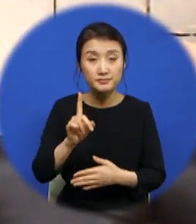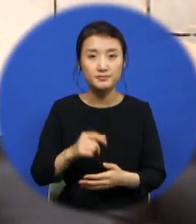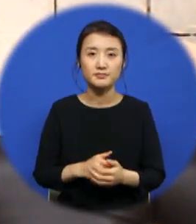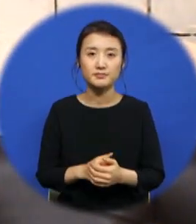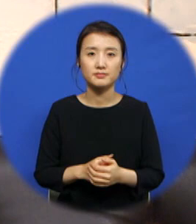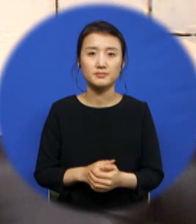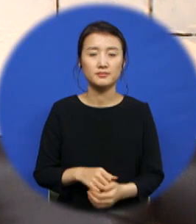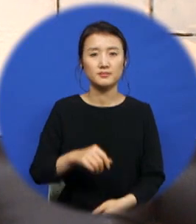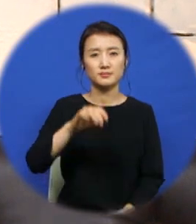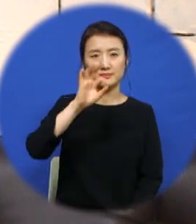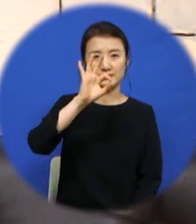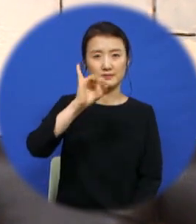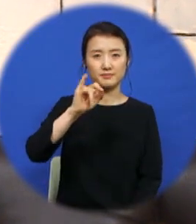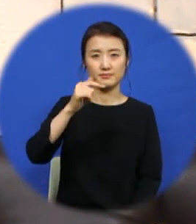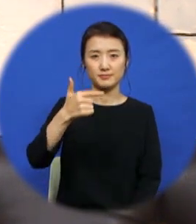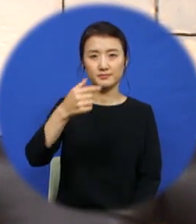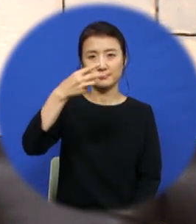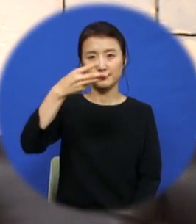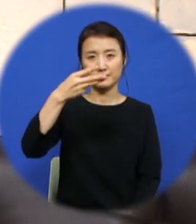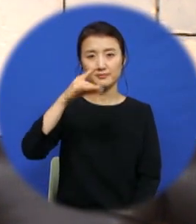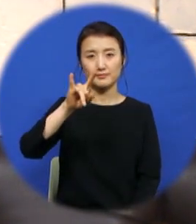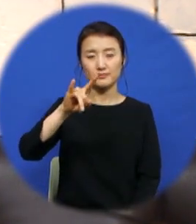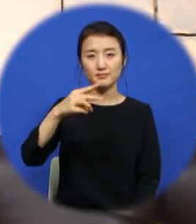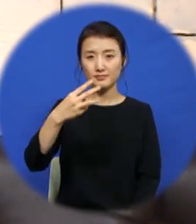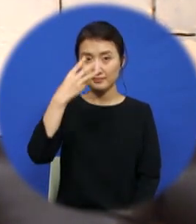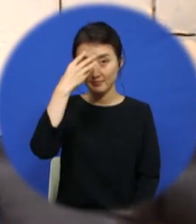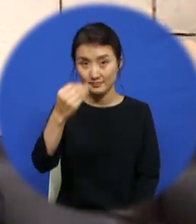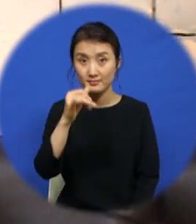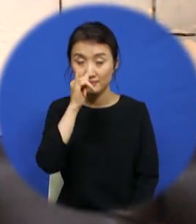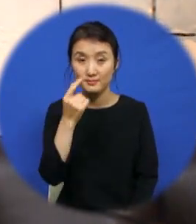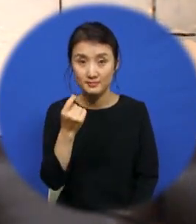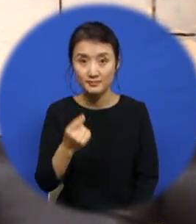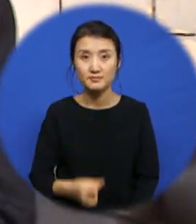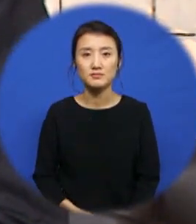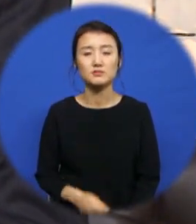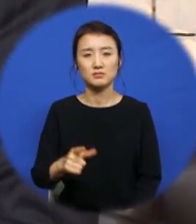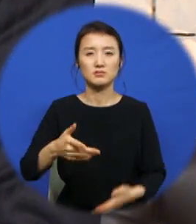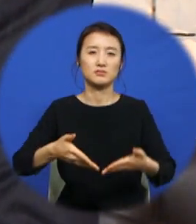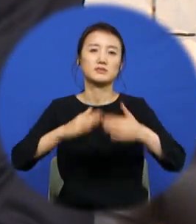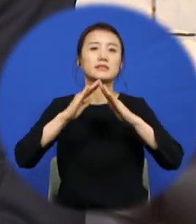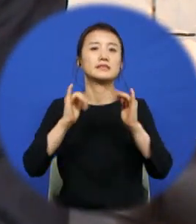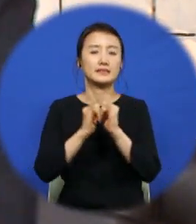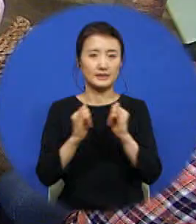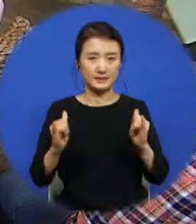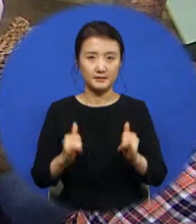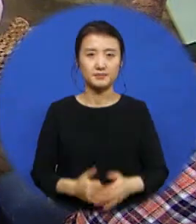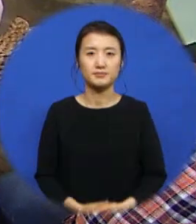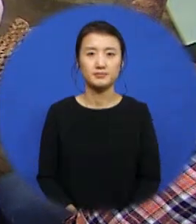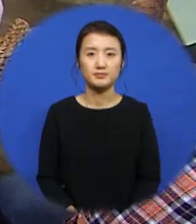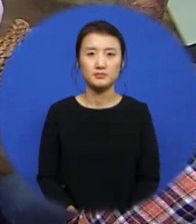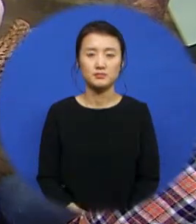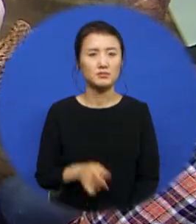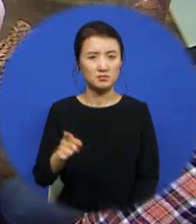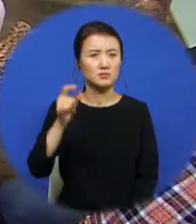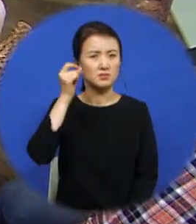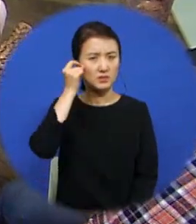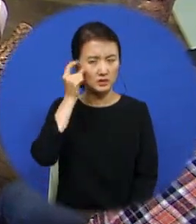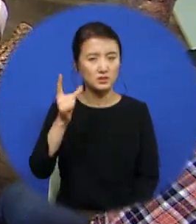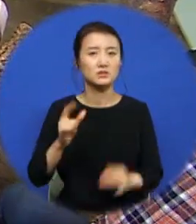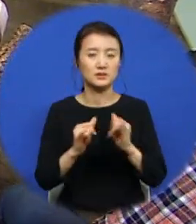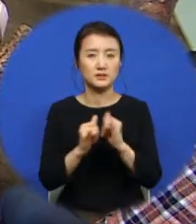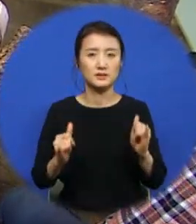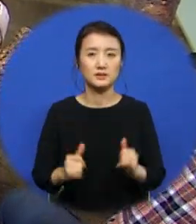인텔이 란 그 때문에 돌아가죠 안에 가장 중요한 꿈 인텔이 줘 인텔 창업 하신 분입니다 여러분 2분은 참 대단합니다